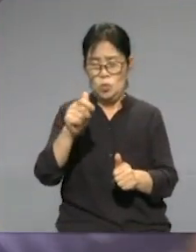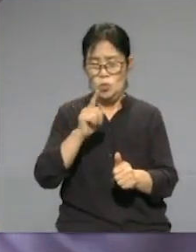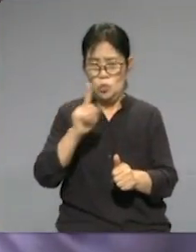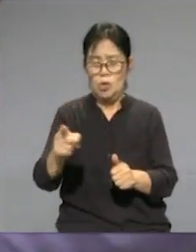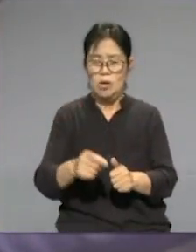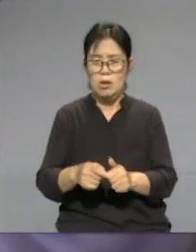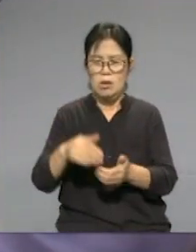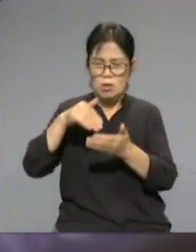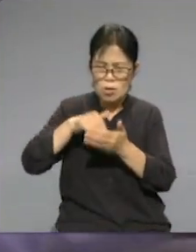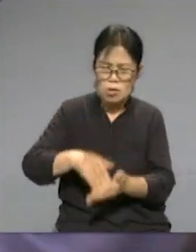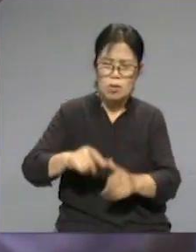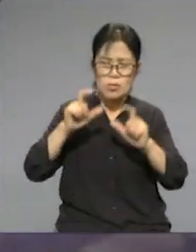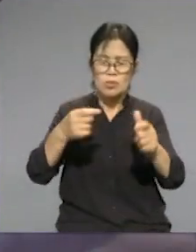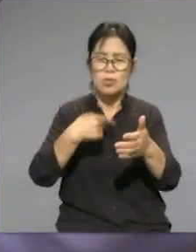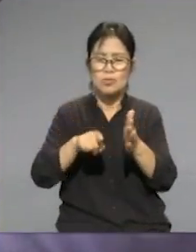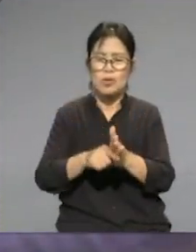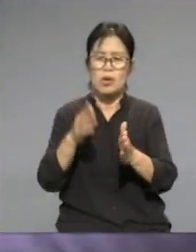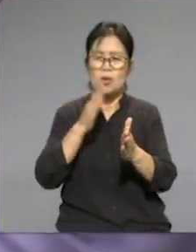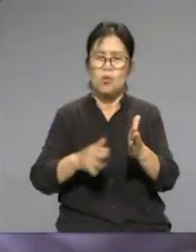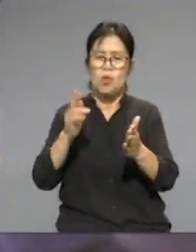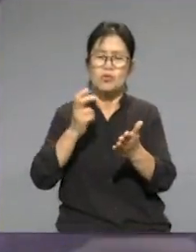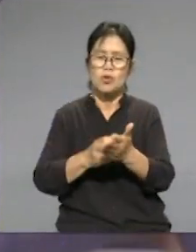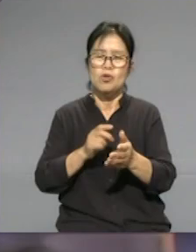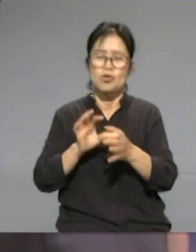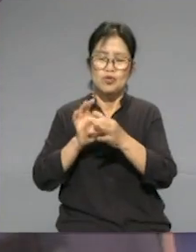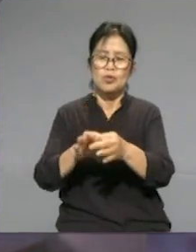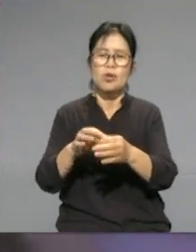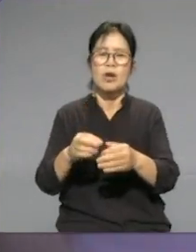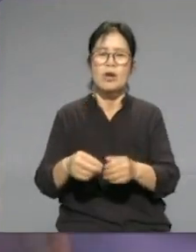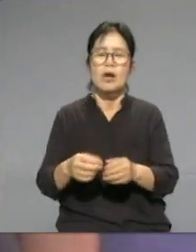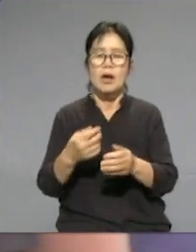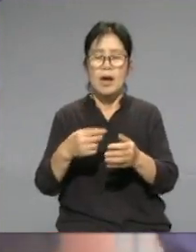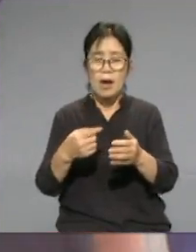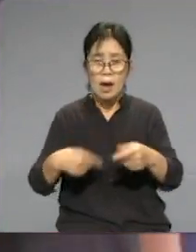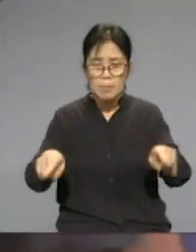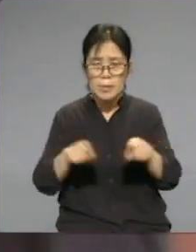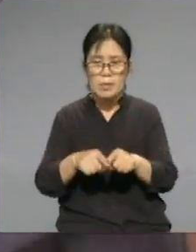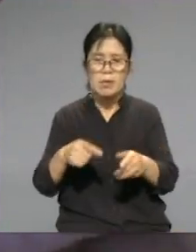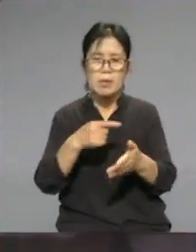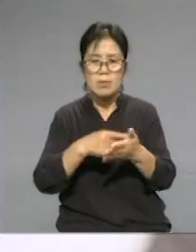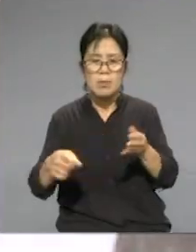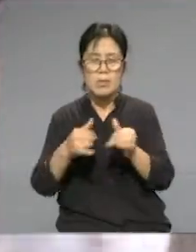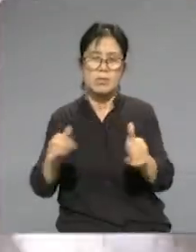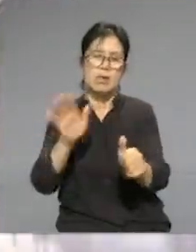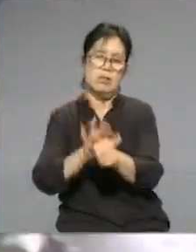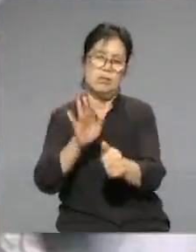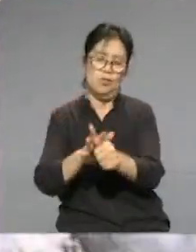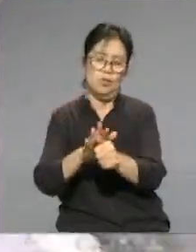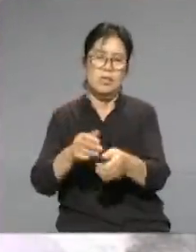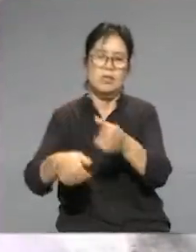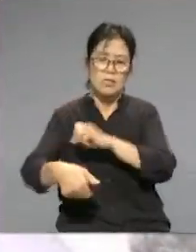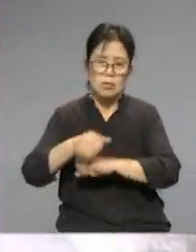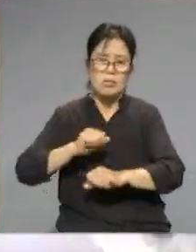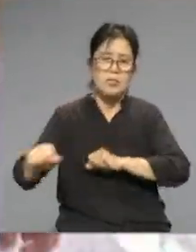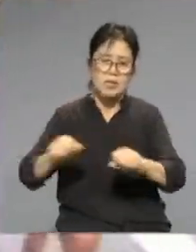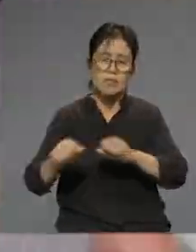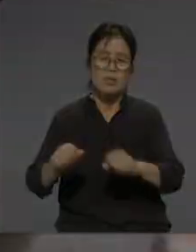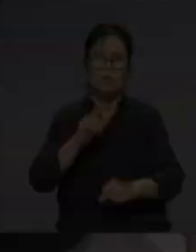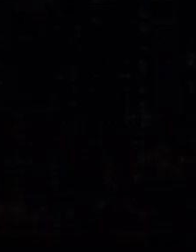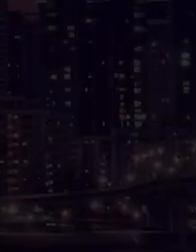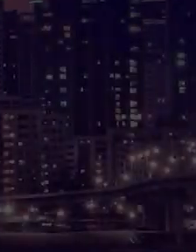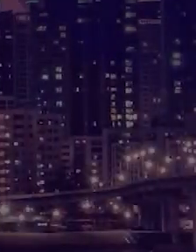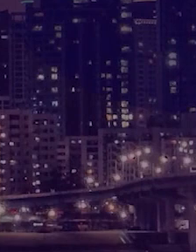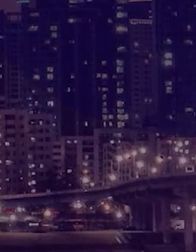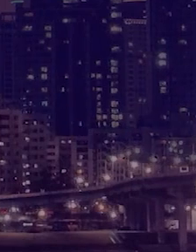중형 선고를 위한 공소 유지와 함께 피해자 지원에도 적극 나서겠다고 밝혔습니다. OBS 뉴스 이상호입니다.